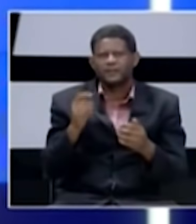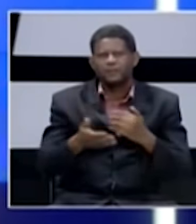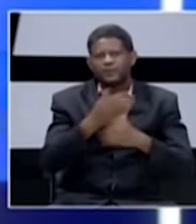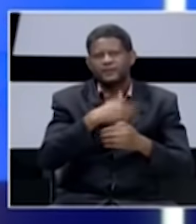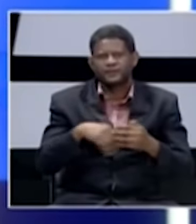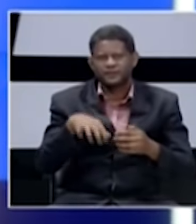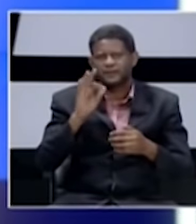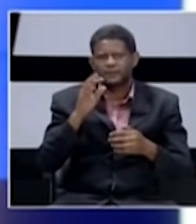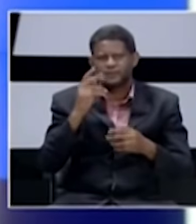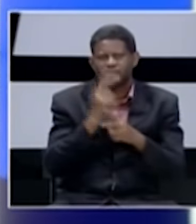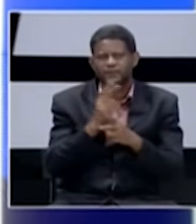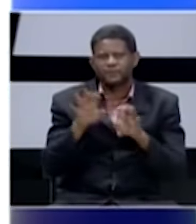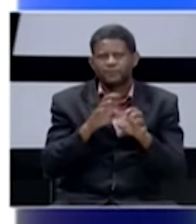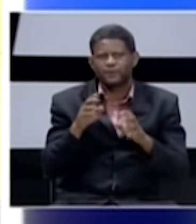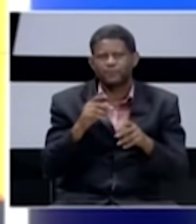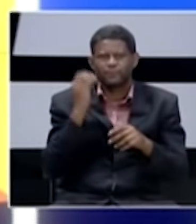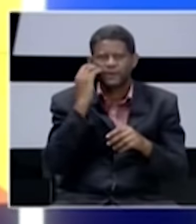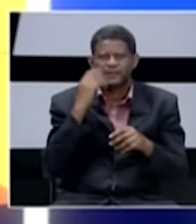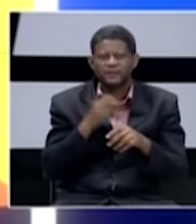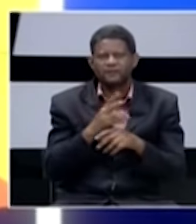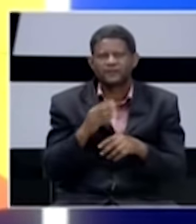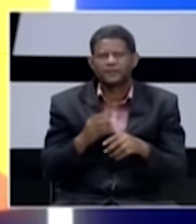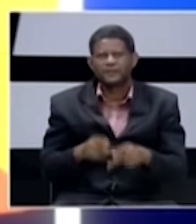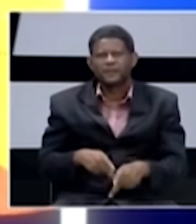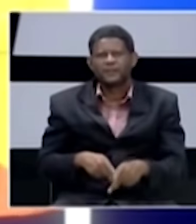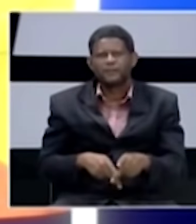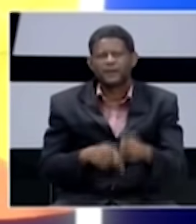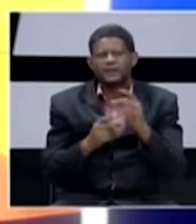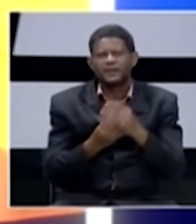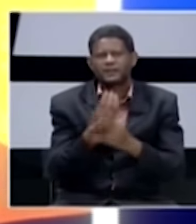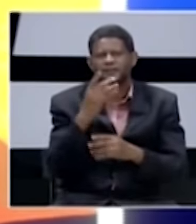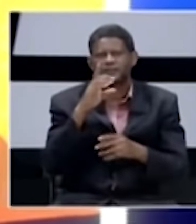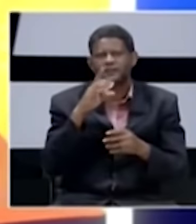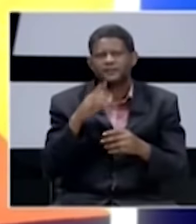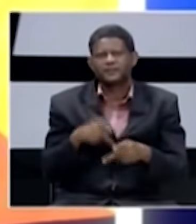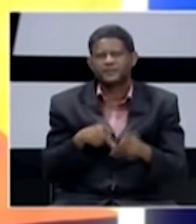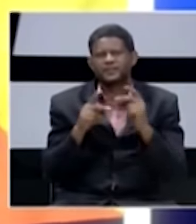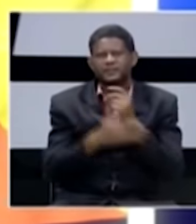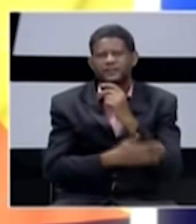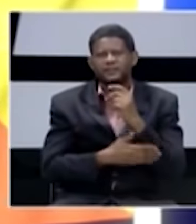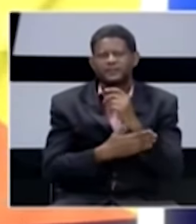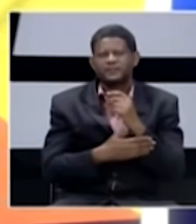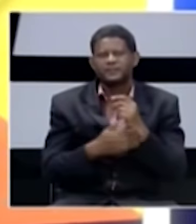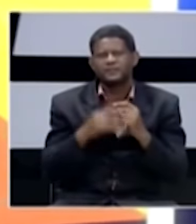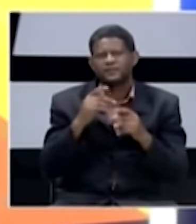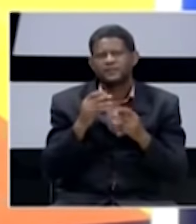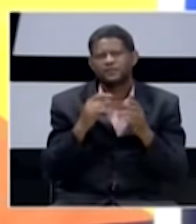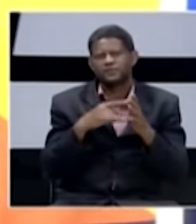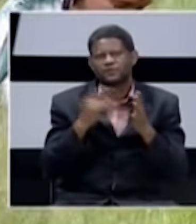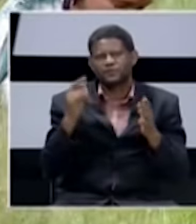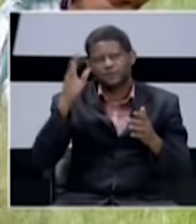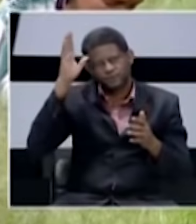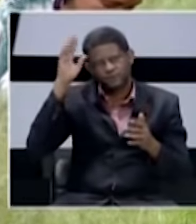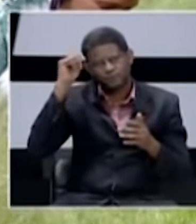قوت أبان لمعات قطر نتاور دام أفليت اللوم نزرزرو قبر مجهن تولد مجهن